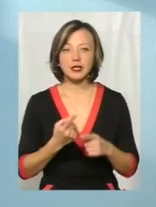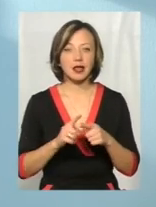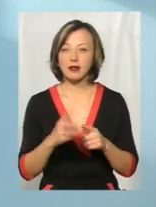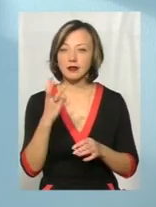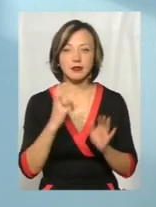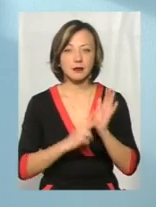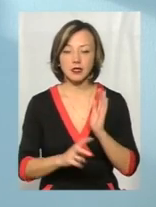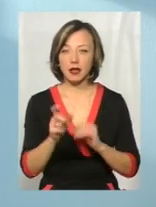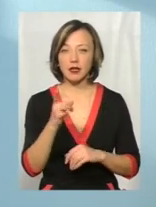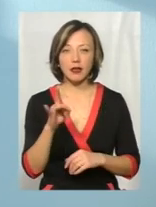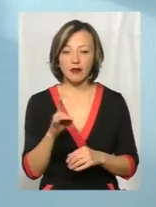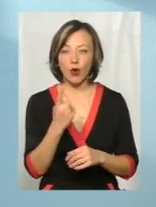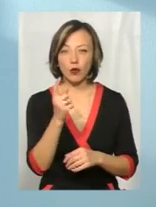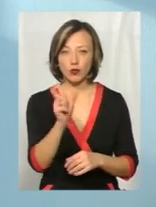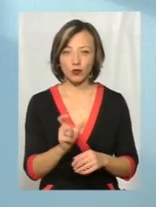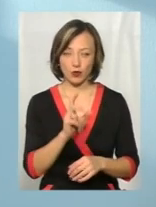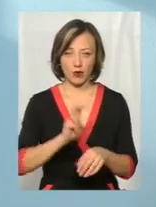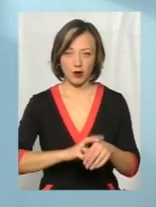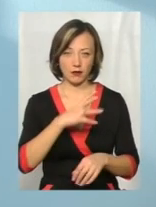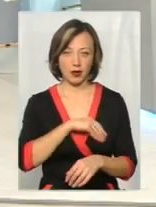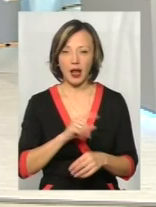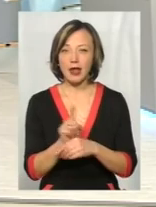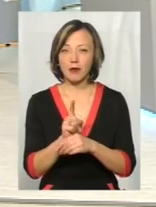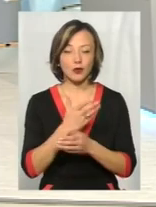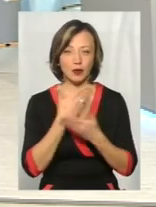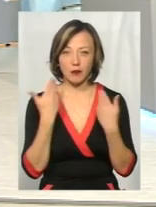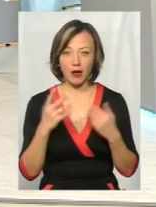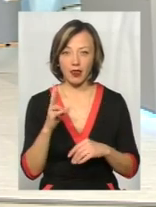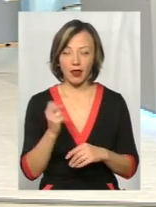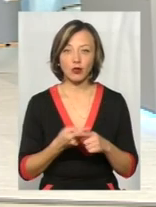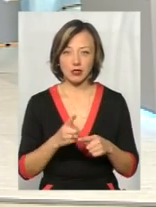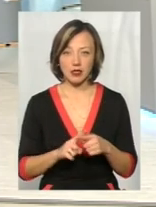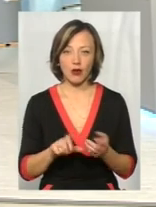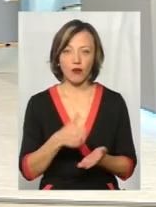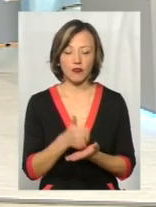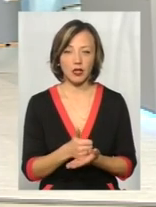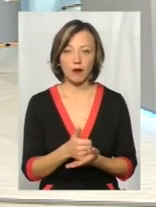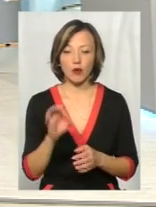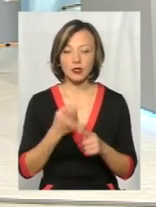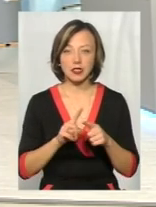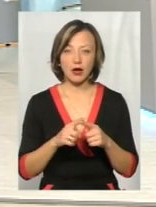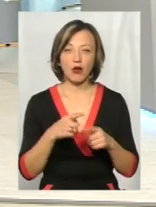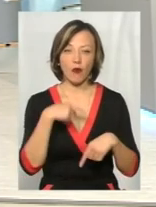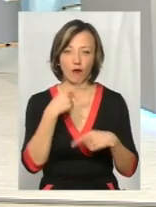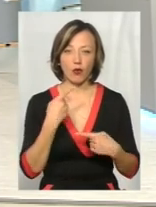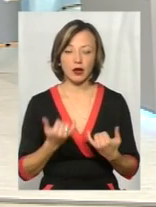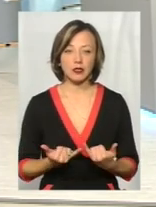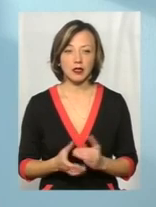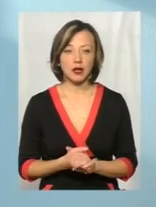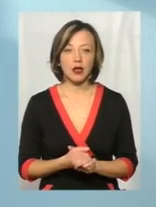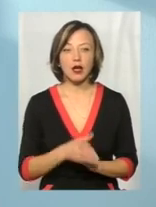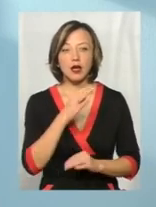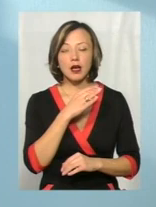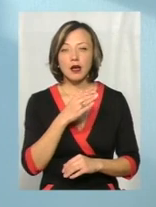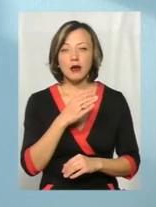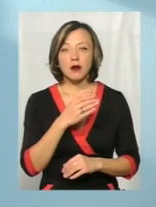і незалежно від того, скільки тобто разів... Тобто і ліміту немає на оце от головне, тому що про це також говорять. Просто більше буде йти